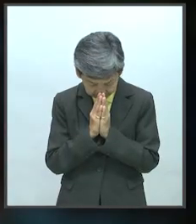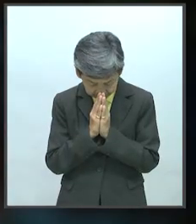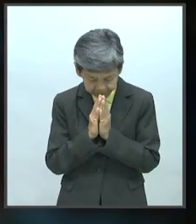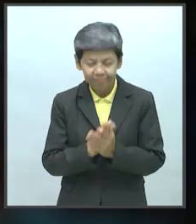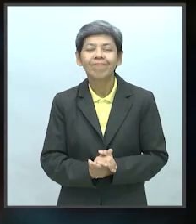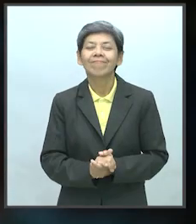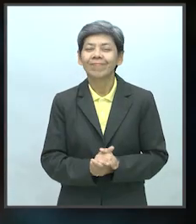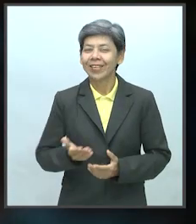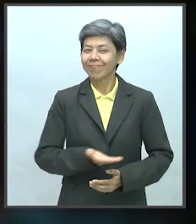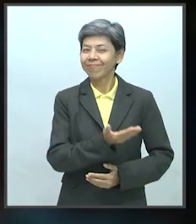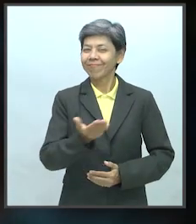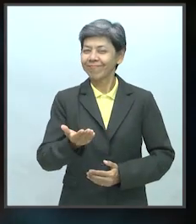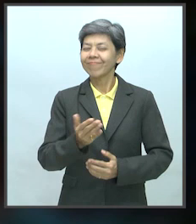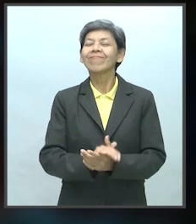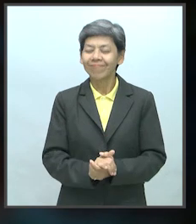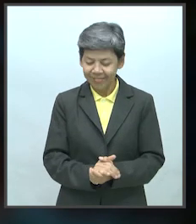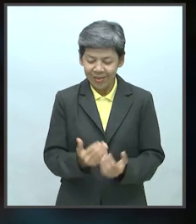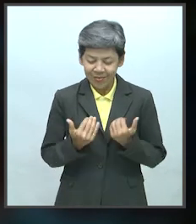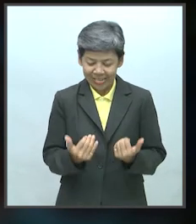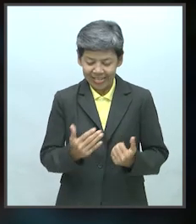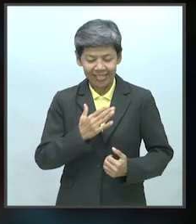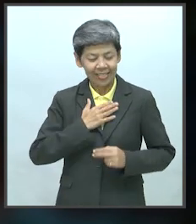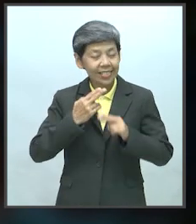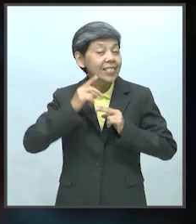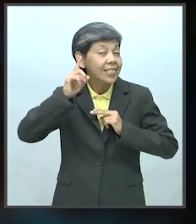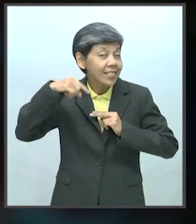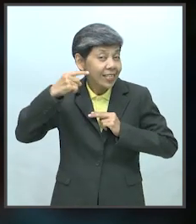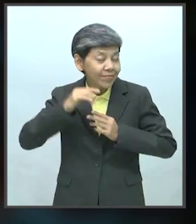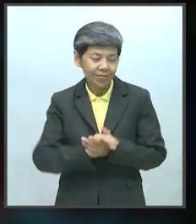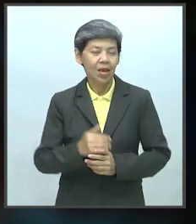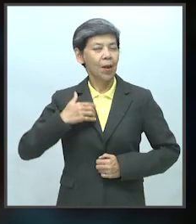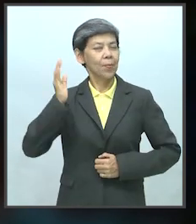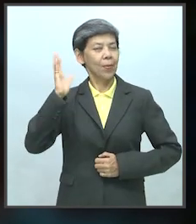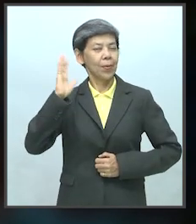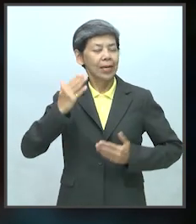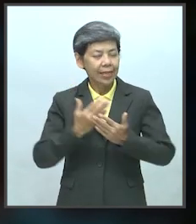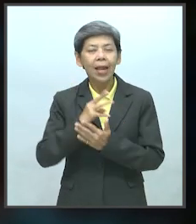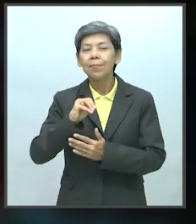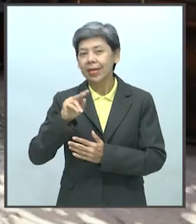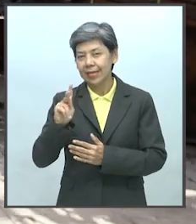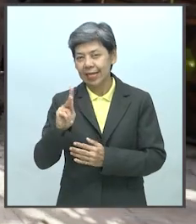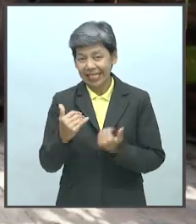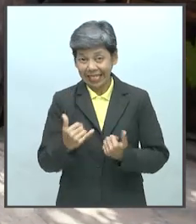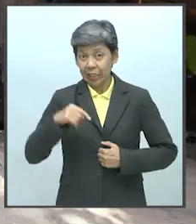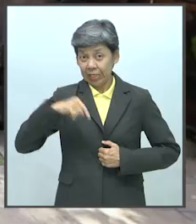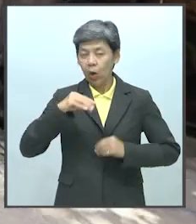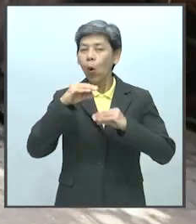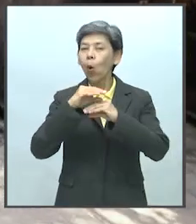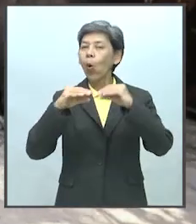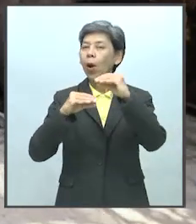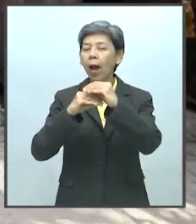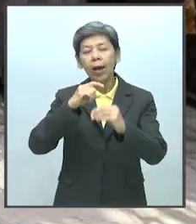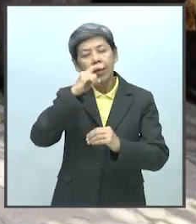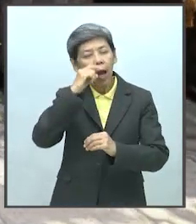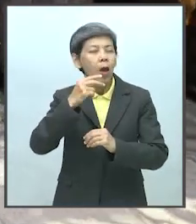สวัสดีค่ะคุณผู้ชมขอต้อนรับเข้าสู่รายการวันนี้หญิงรับหน้าที่เป็นพิธีกรแทนคุณมิกกี้นะคะวันนี้นะคะหญิงอยู่ที่